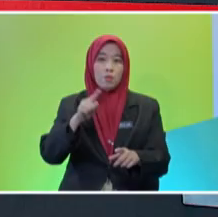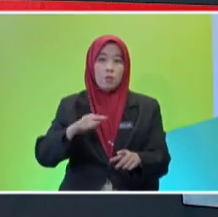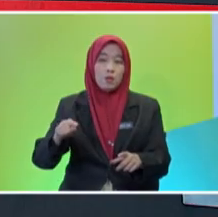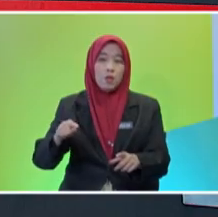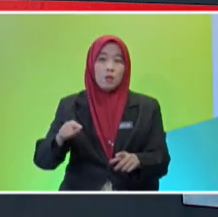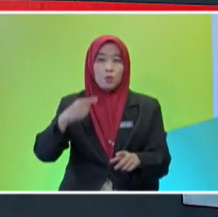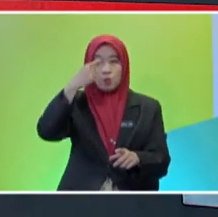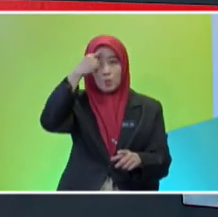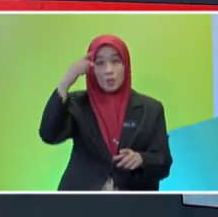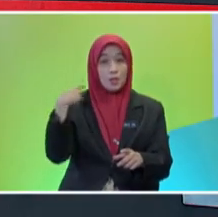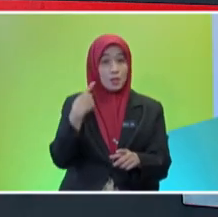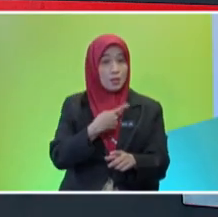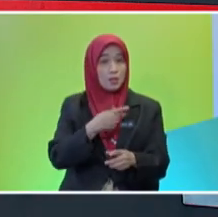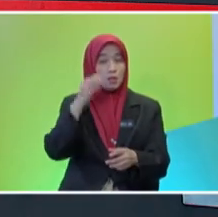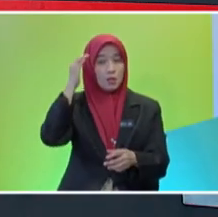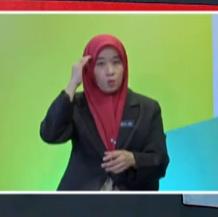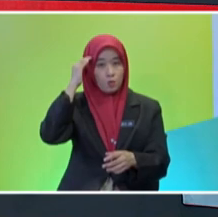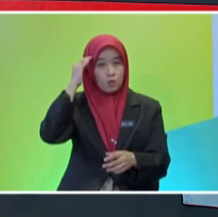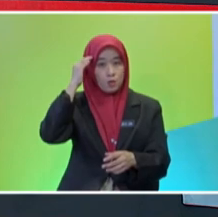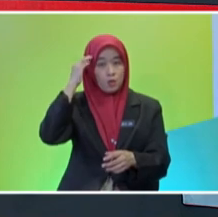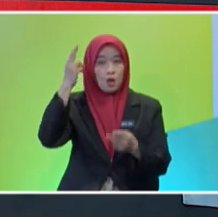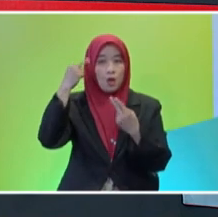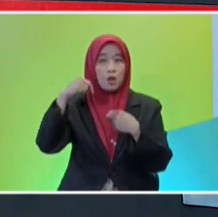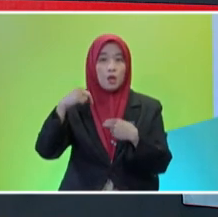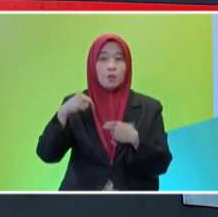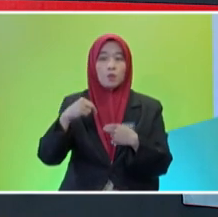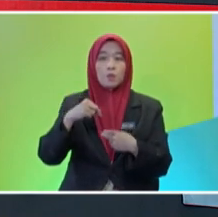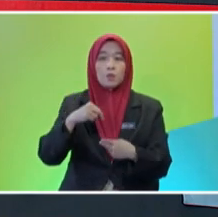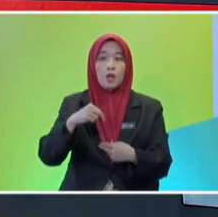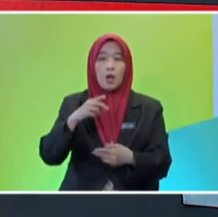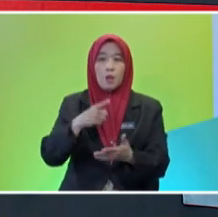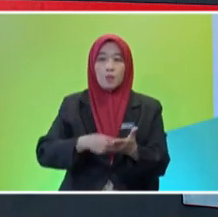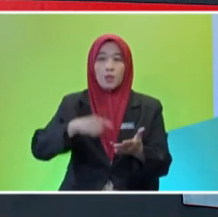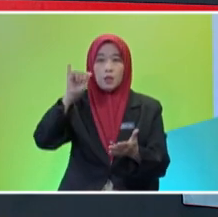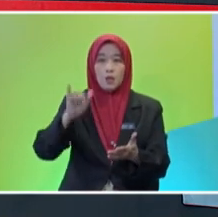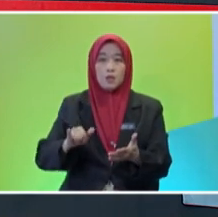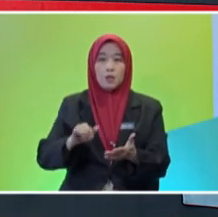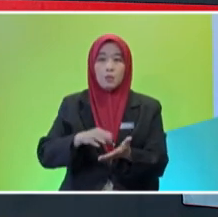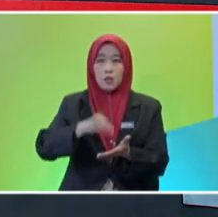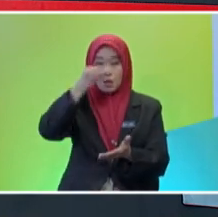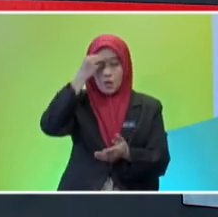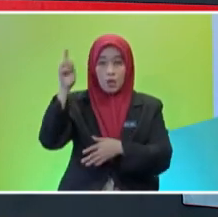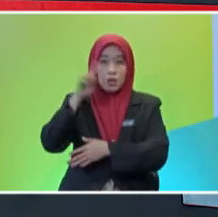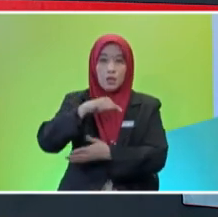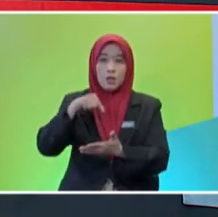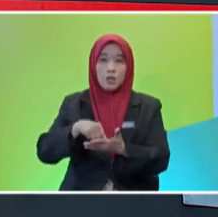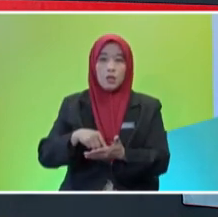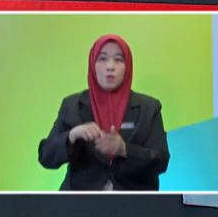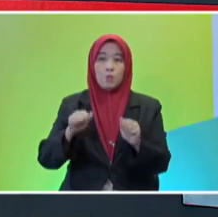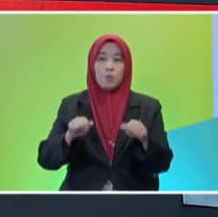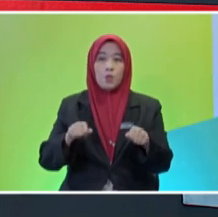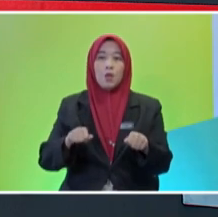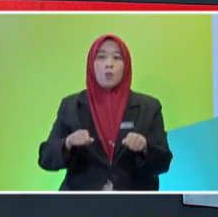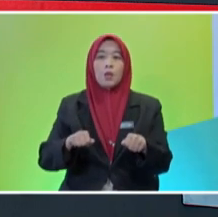Dan Irfan harapkan ilmu yang telah diberikan oleh cikgu Nuraini kepada murid-murid dapat memberi manfaat yang secukupnya. Okey. Baik cikgu, sebelum